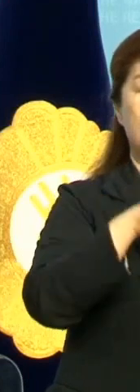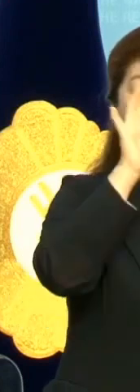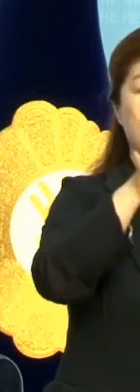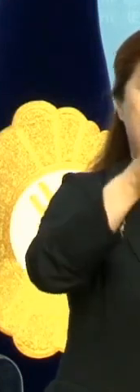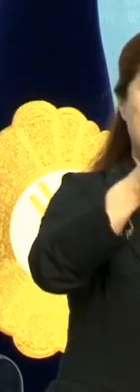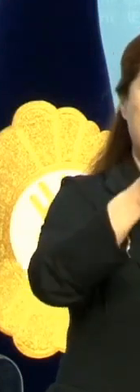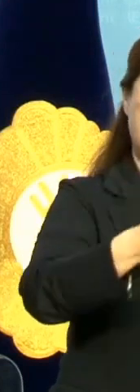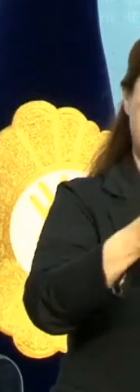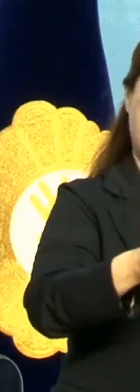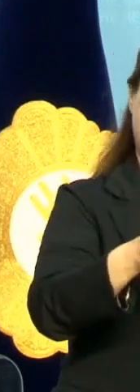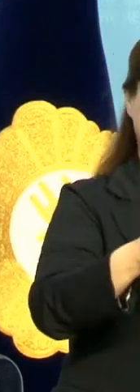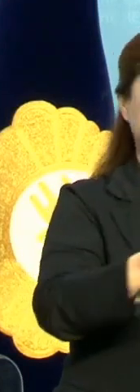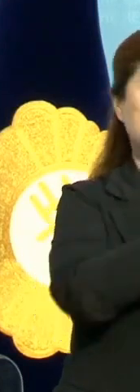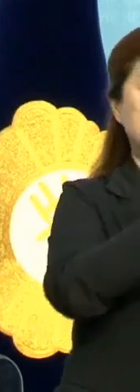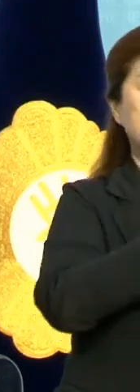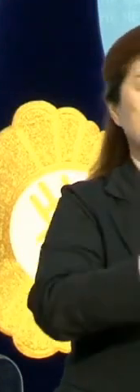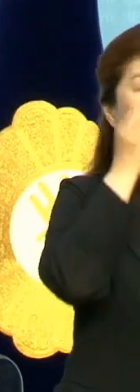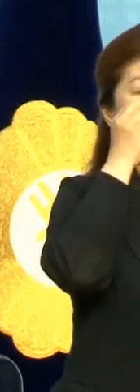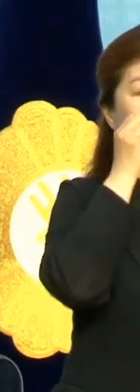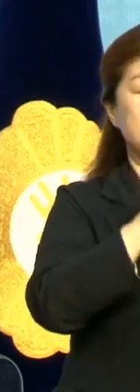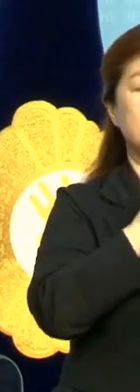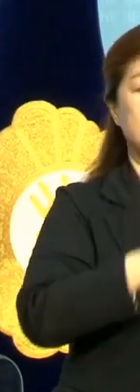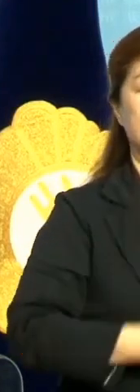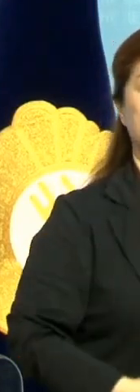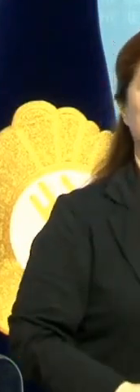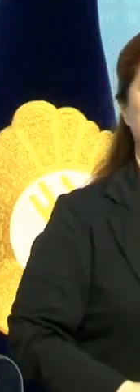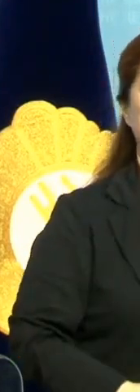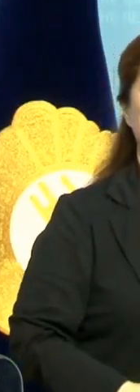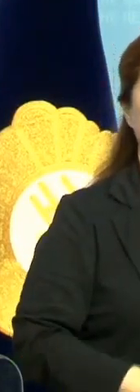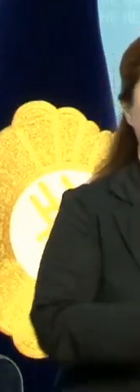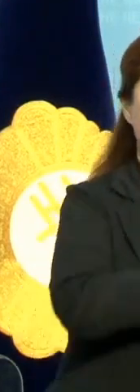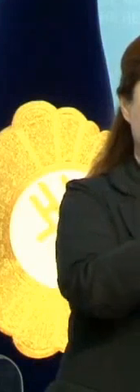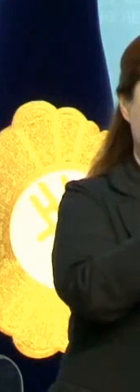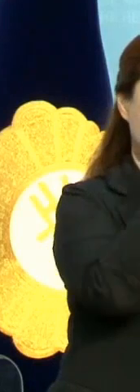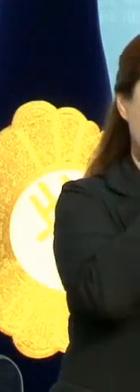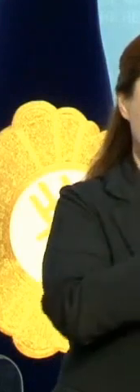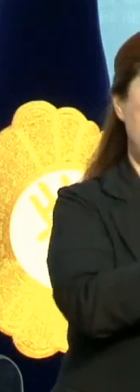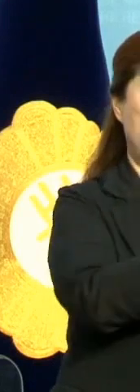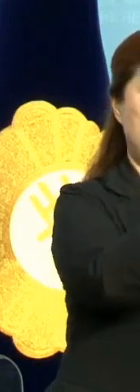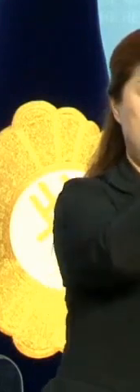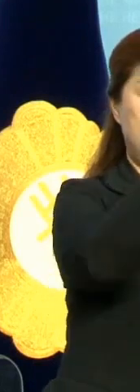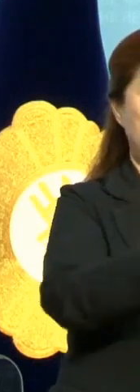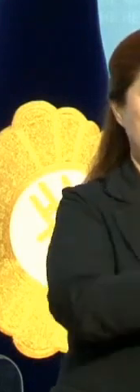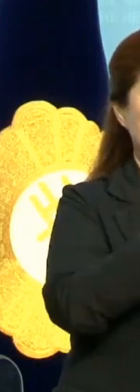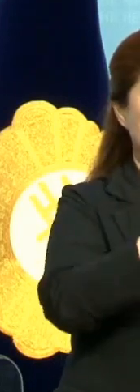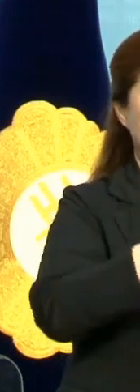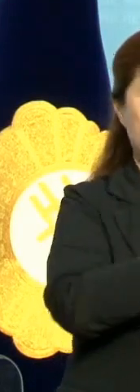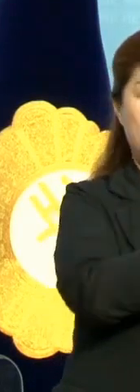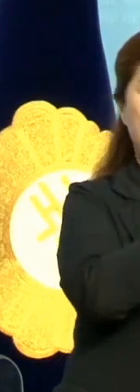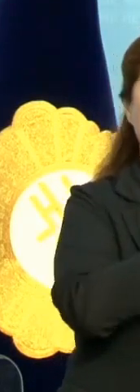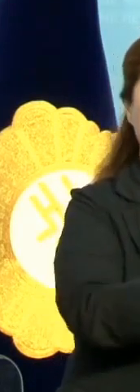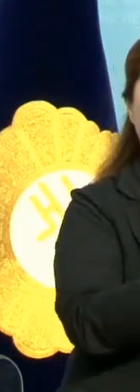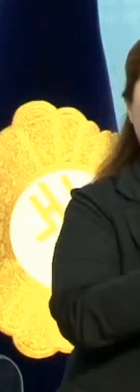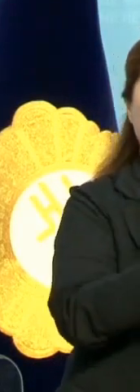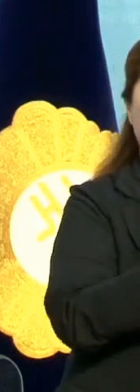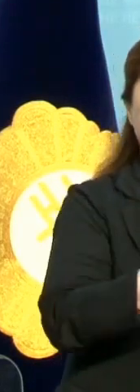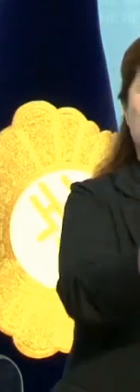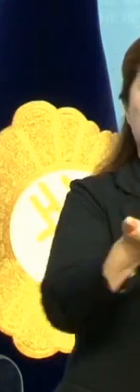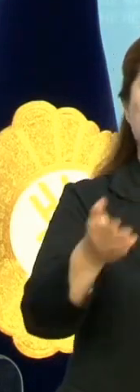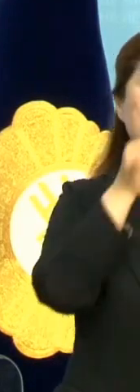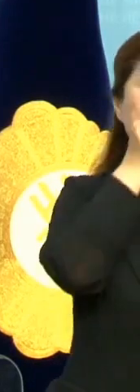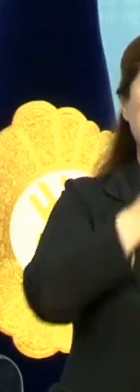점을 지적한 겁니다. 제가 이들 회계법인들의 보고서가 시중에 떠돌아다니는 증권사 리포트를 평균